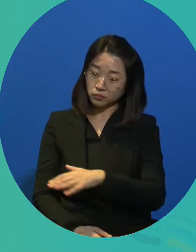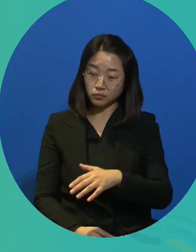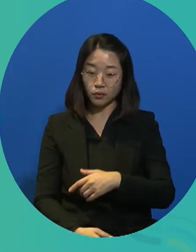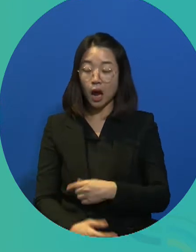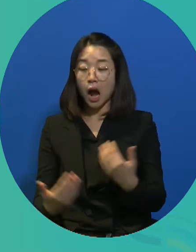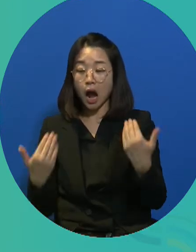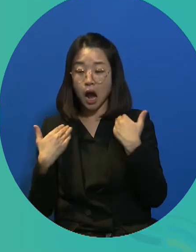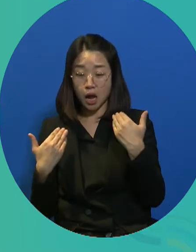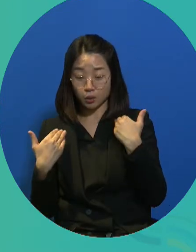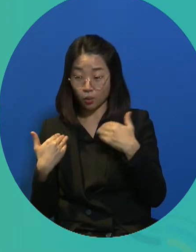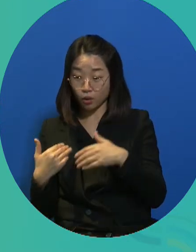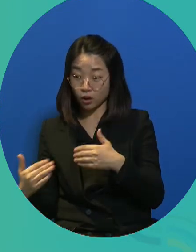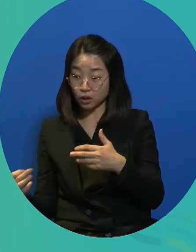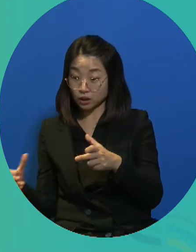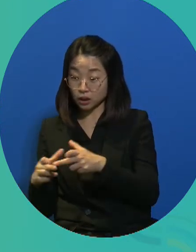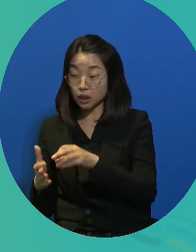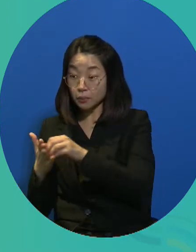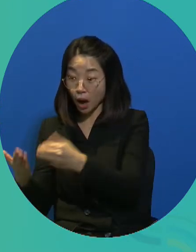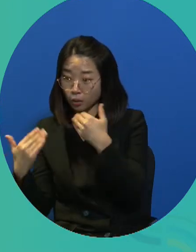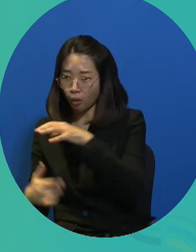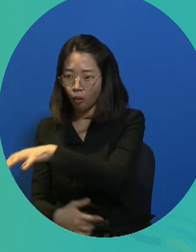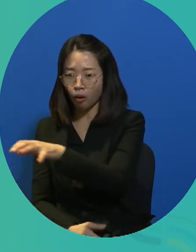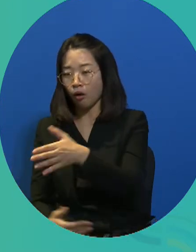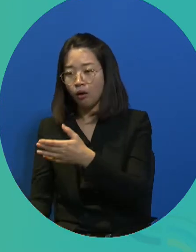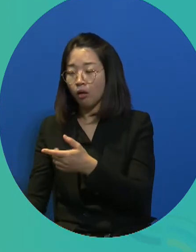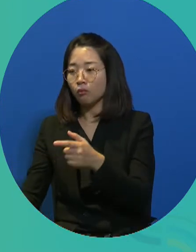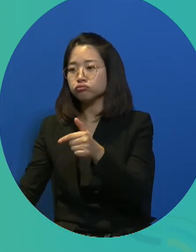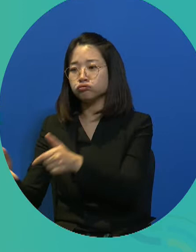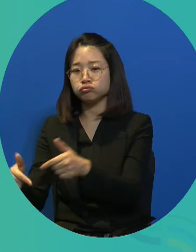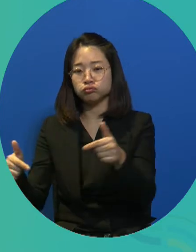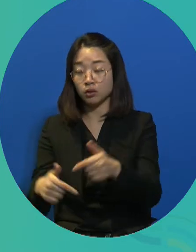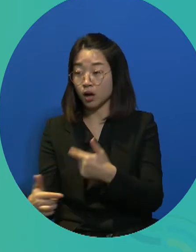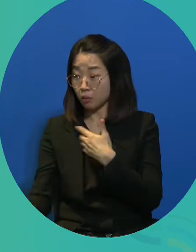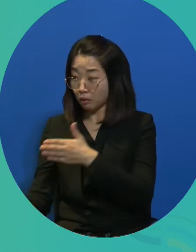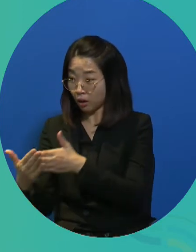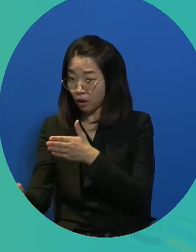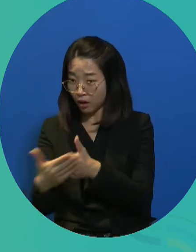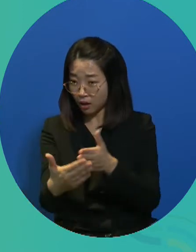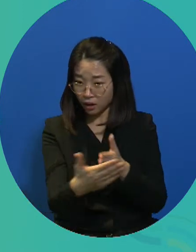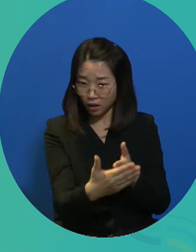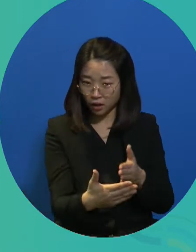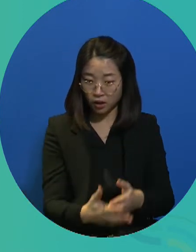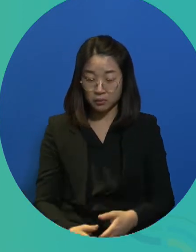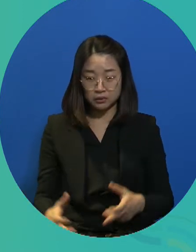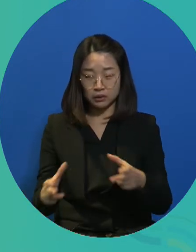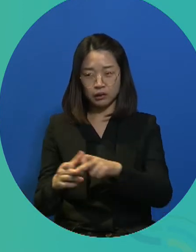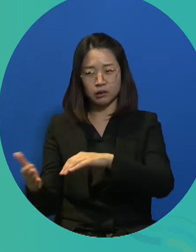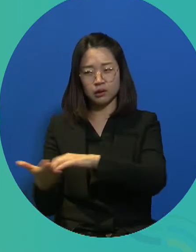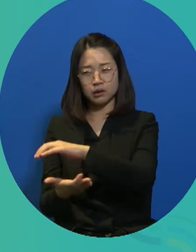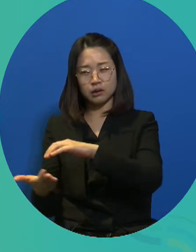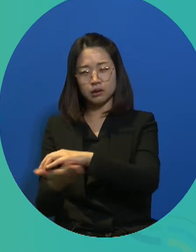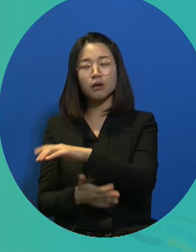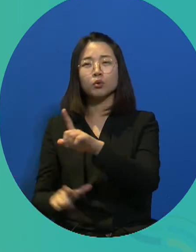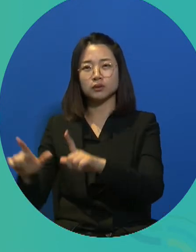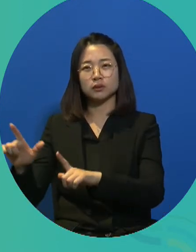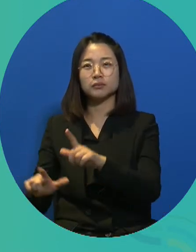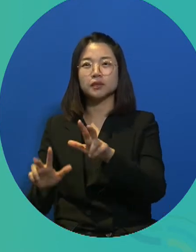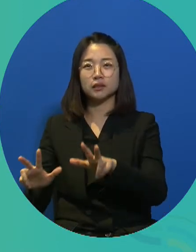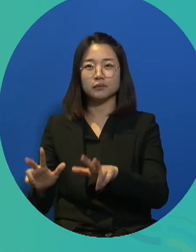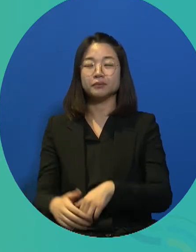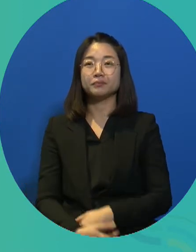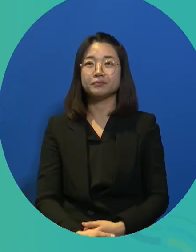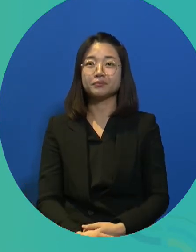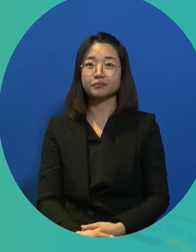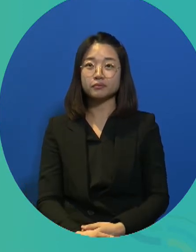있는 학교도 많이 사라지고 있습니다. 다시 한번 장애인들이 사회에서 퇴출되고 있고 경험이 있는